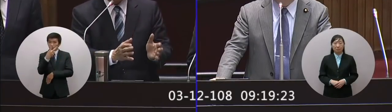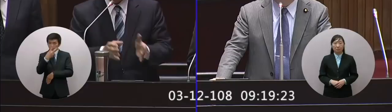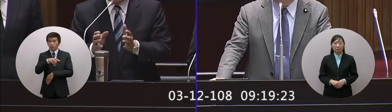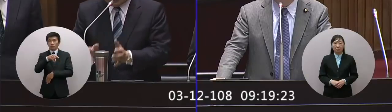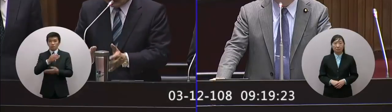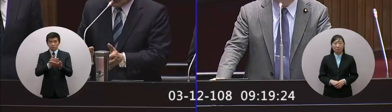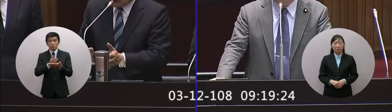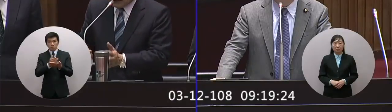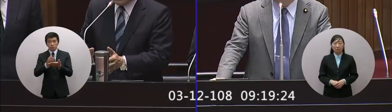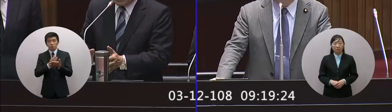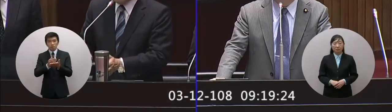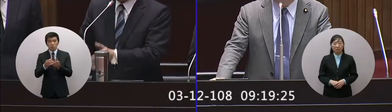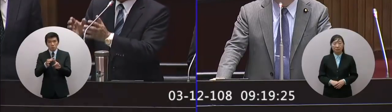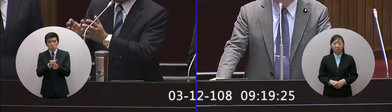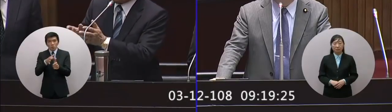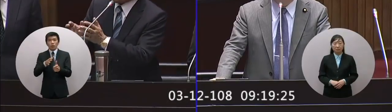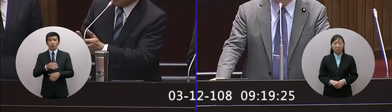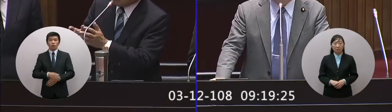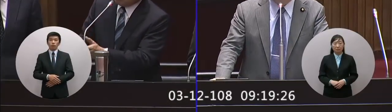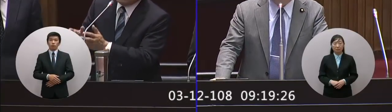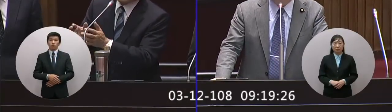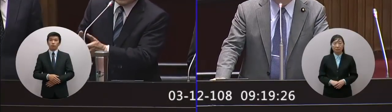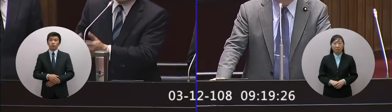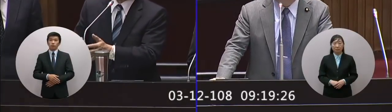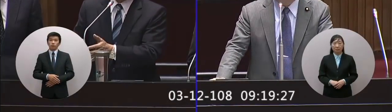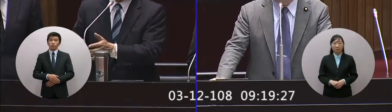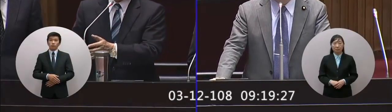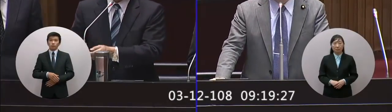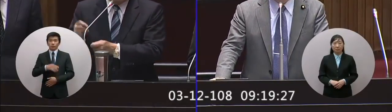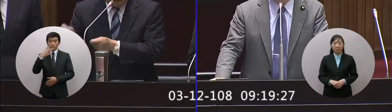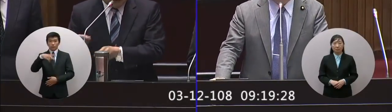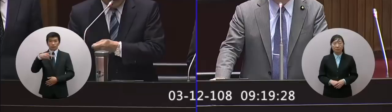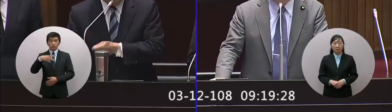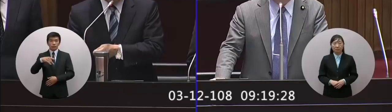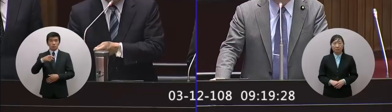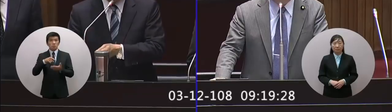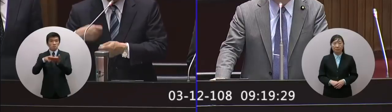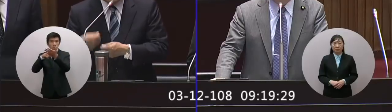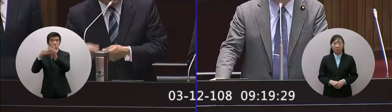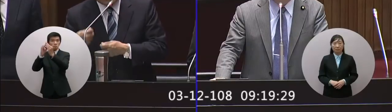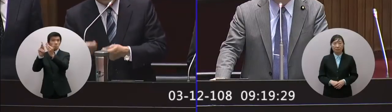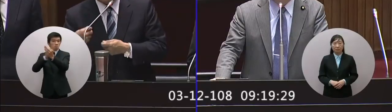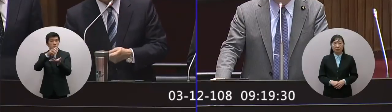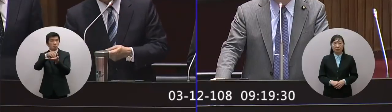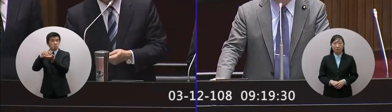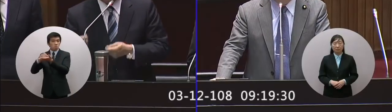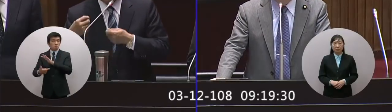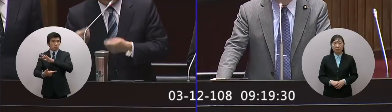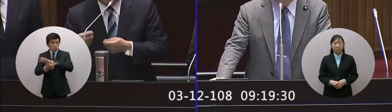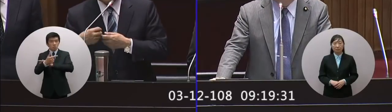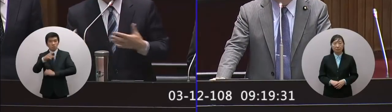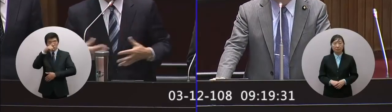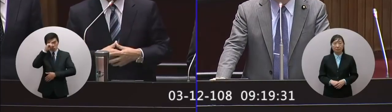考评，增加就放款加速。来鼓励尽量放